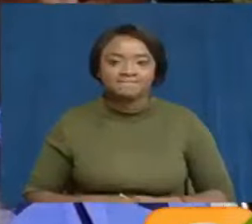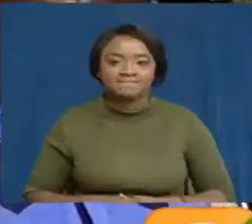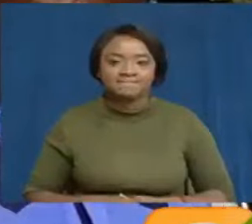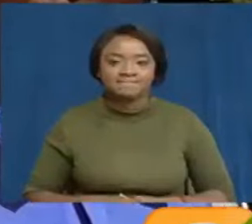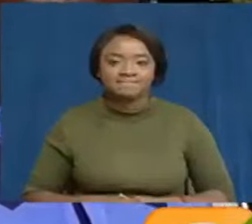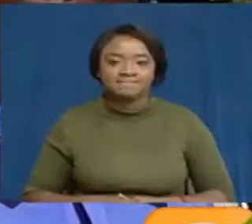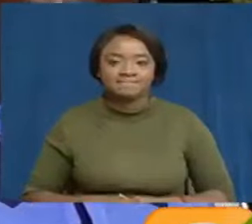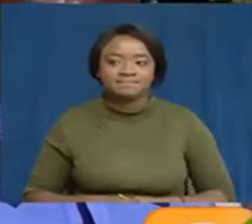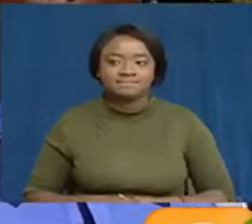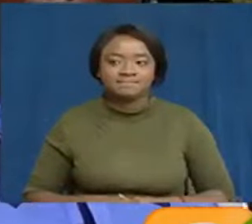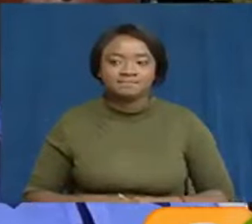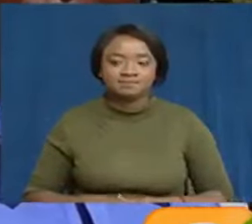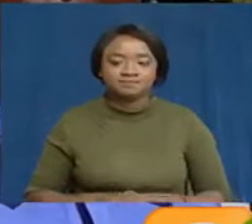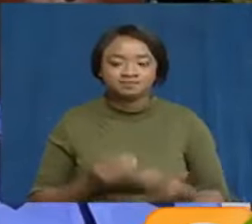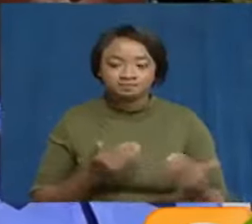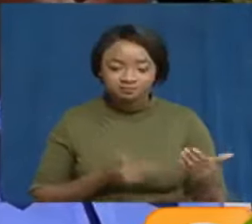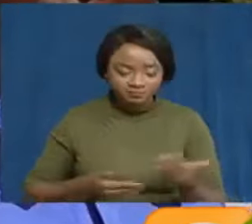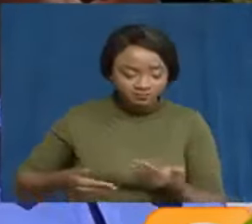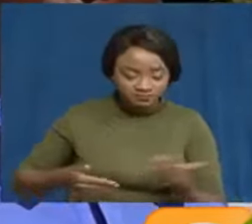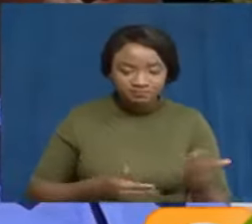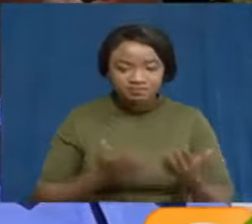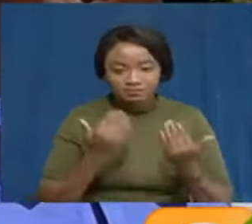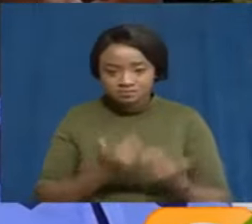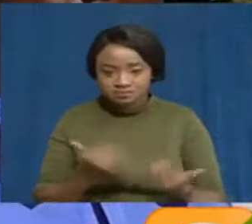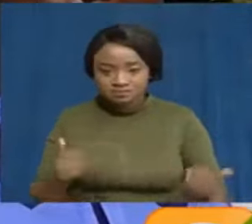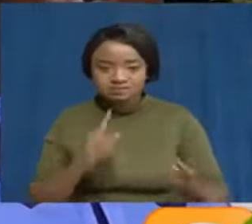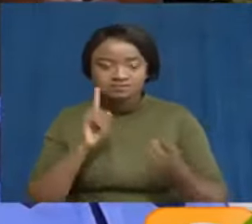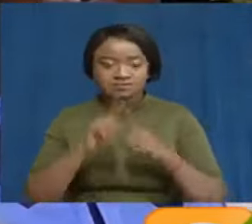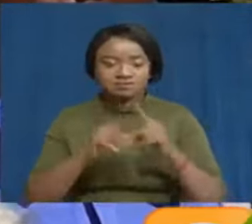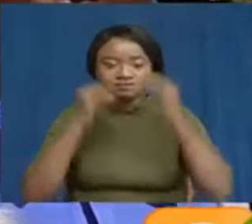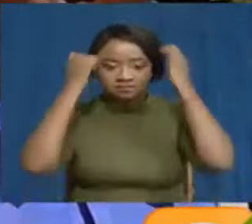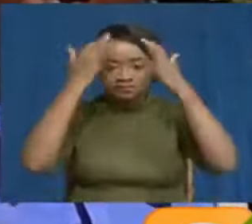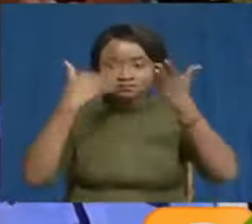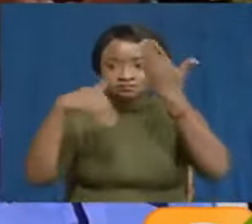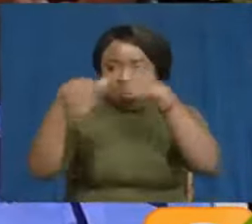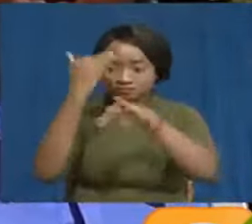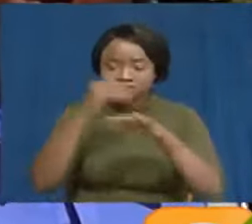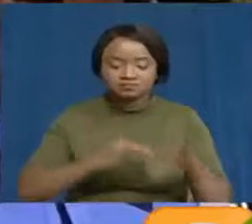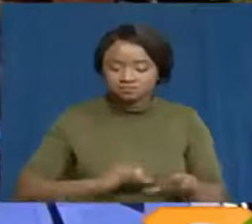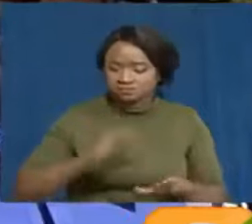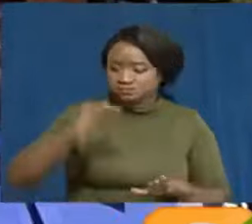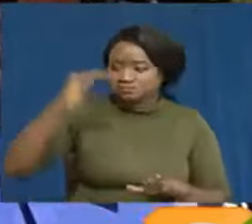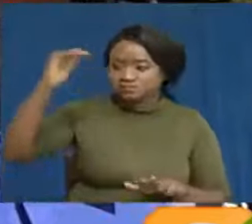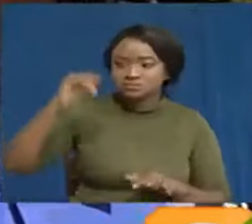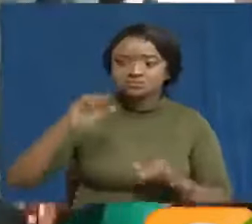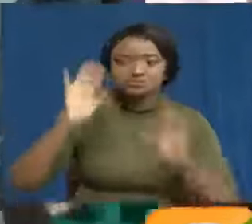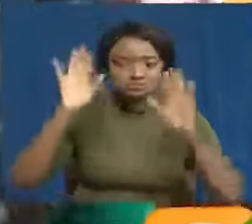watoto wachanga hadi wanafunzi ambao wako vyuo vikuu, ni wakati